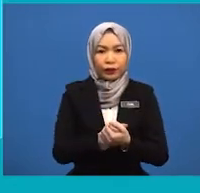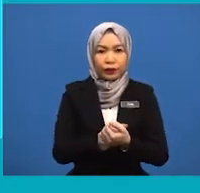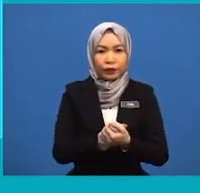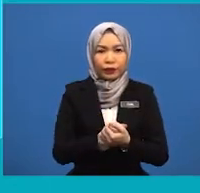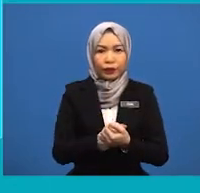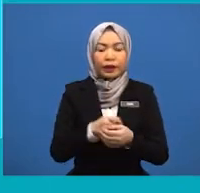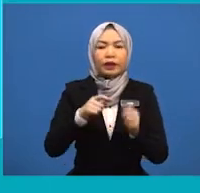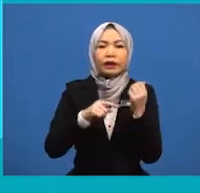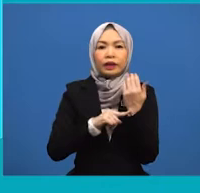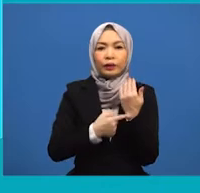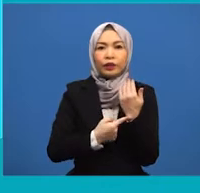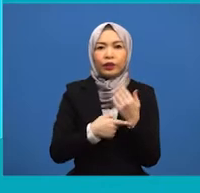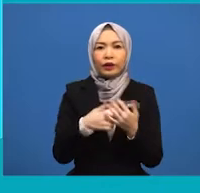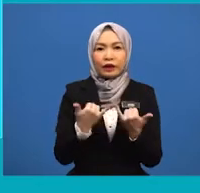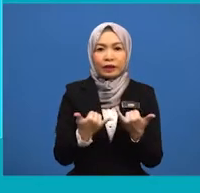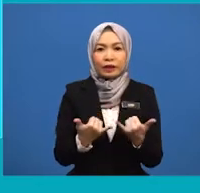Mula,